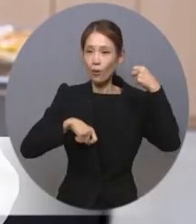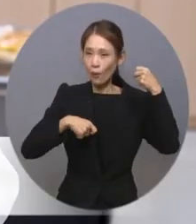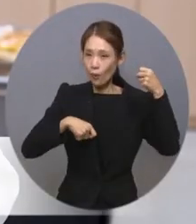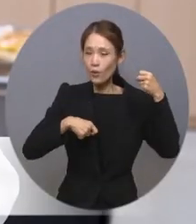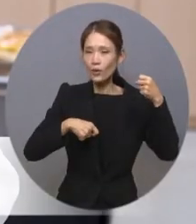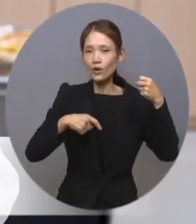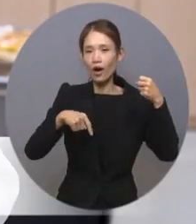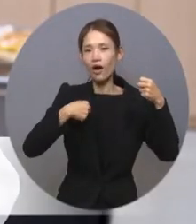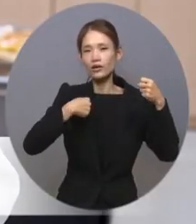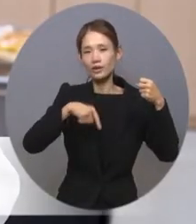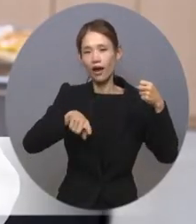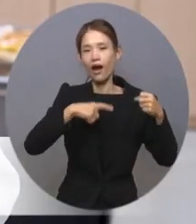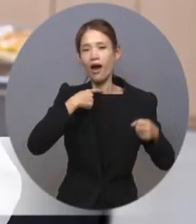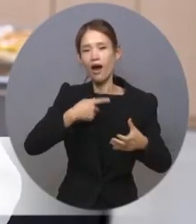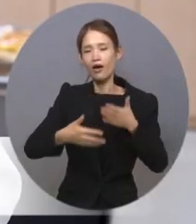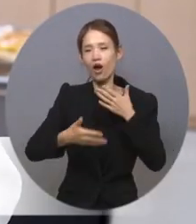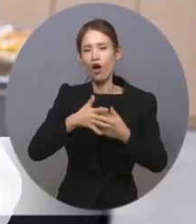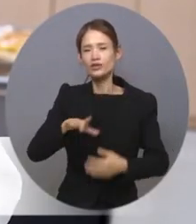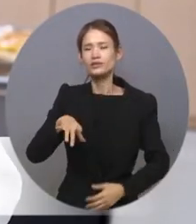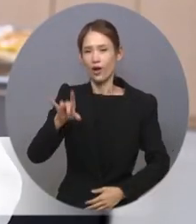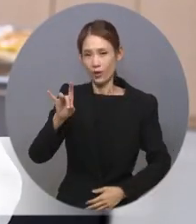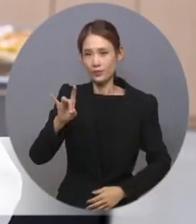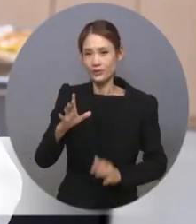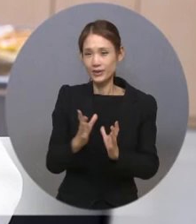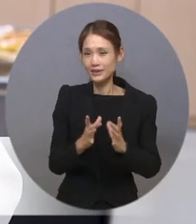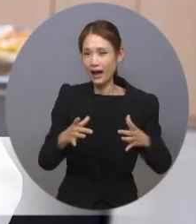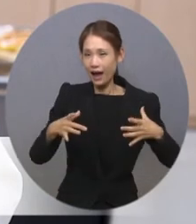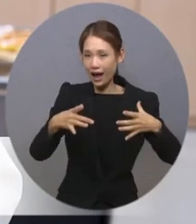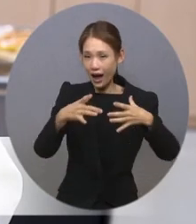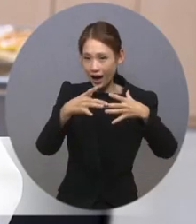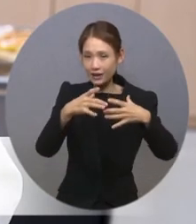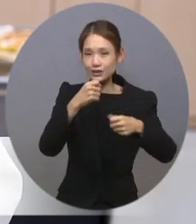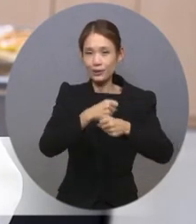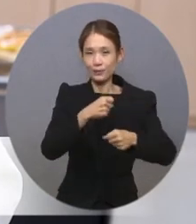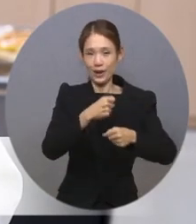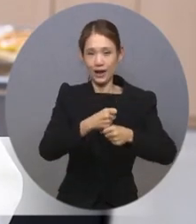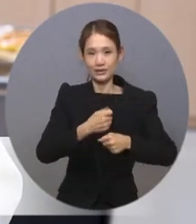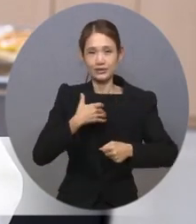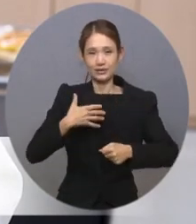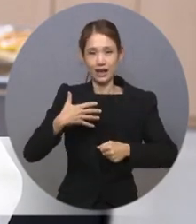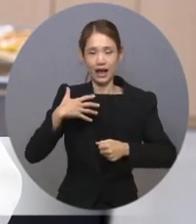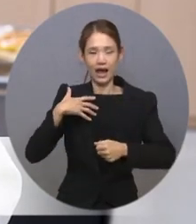공연은 제가 처음 해봤고요. 사기 그릇을 만드는 장인으로서